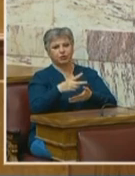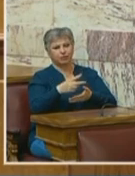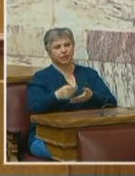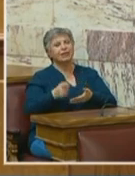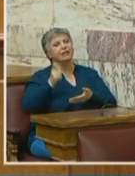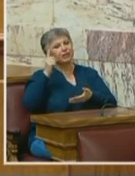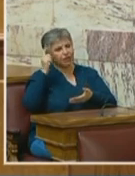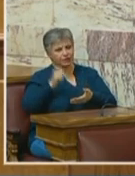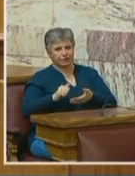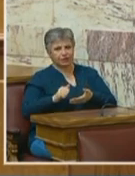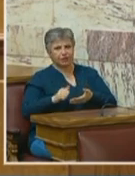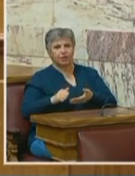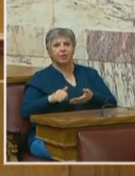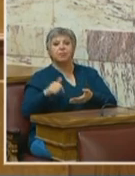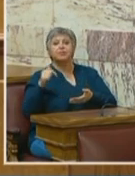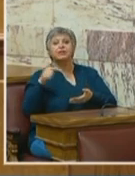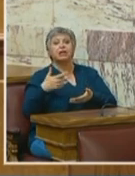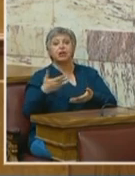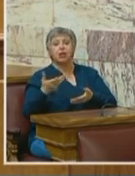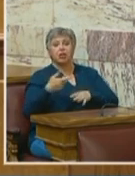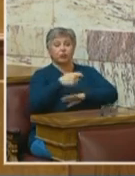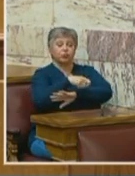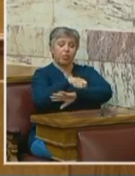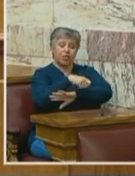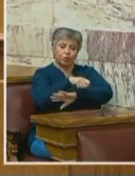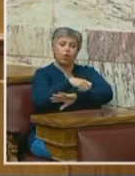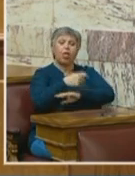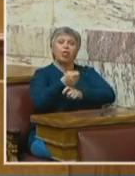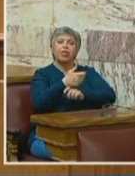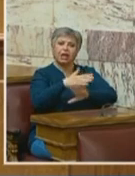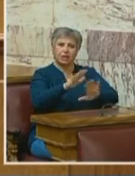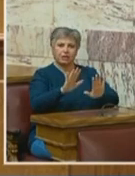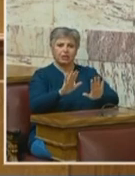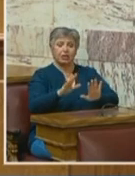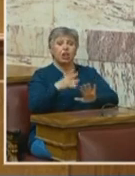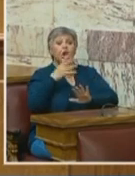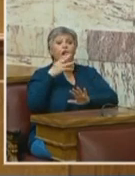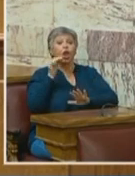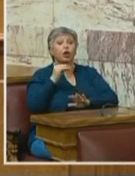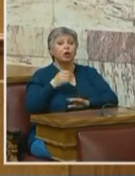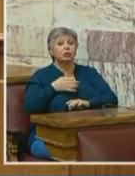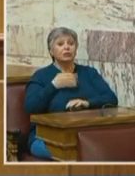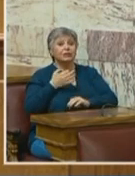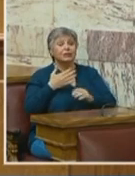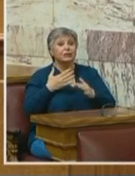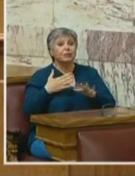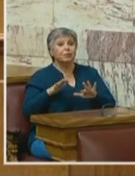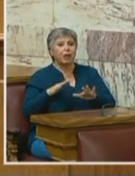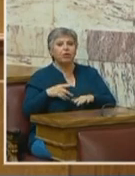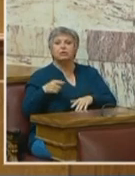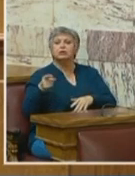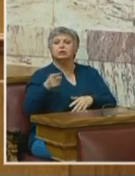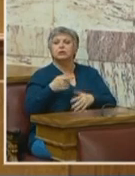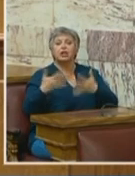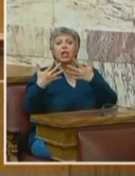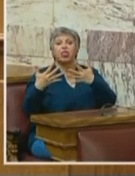αλλιώς η ανεξάρτητη ελληνική δικαιοσύνη, γιατί, σας το είπαν κιόλας οι εμπλεκόμενοι, θα το διεκδικήσουν